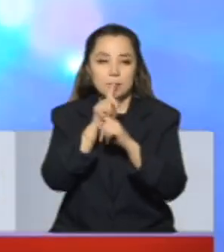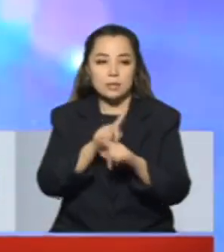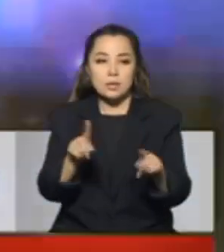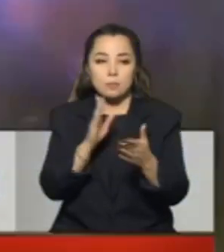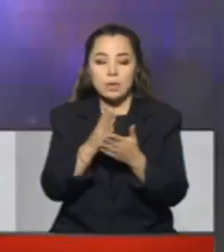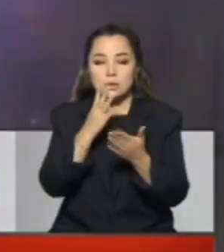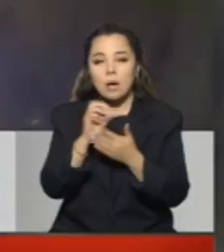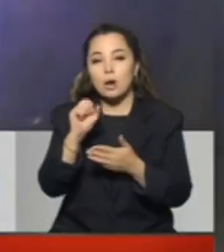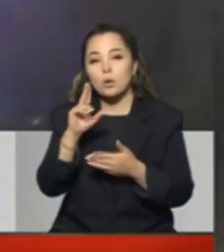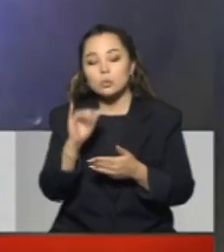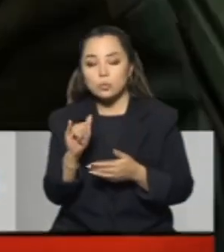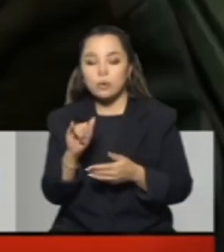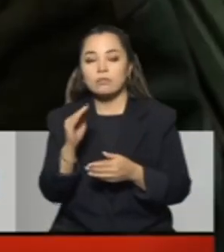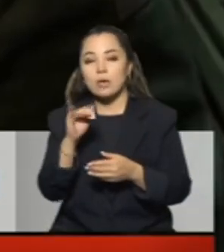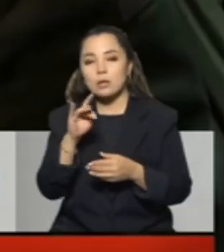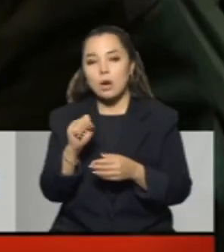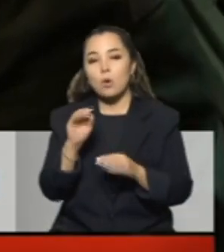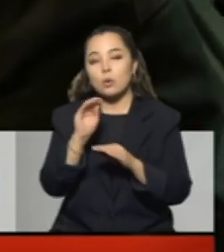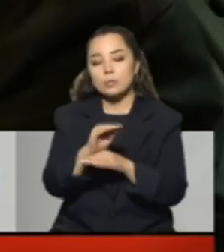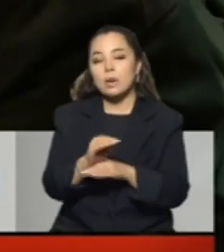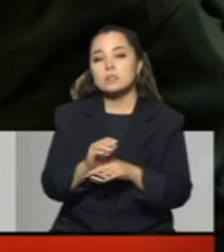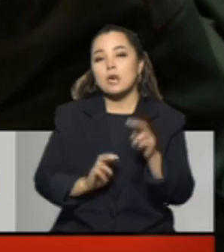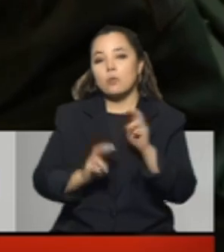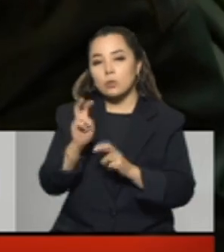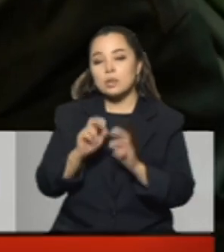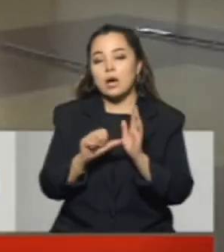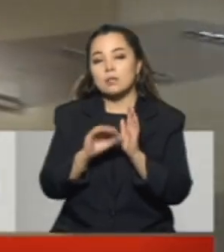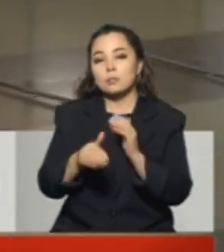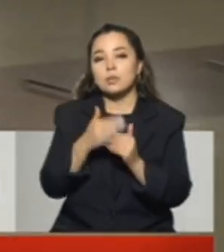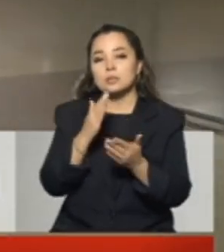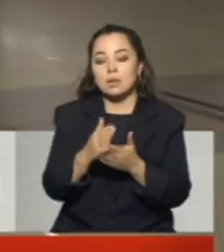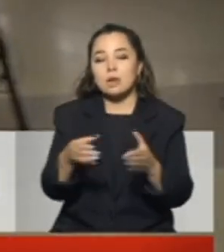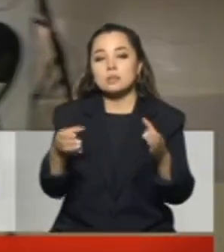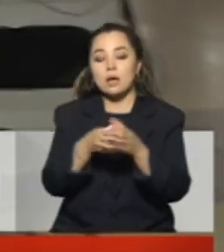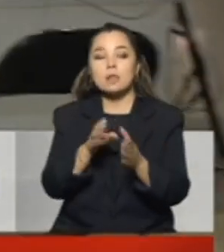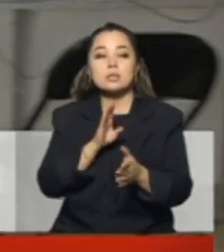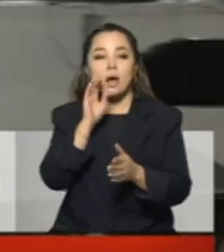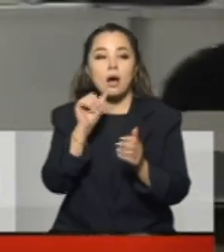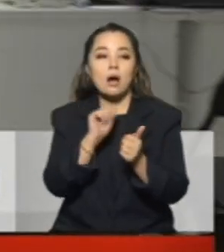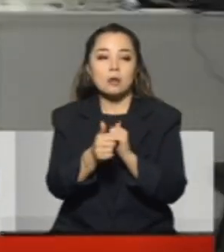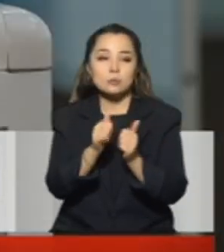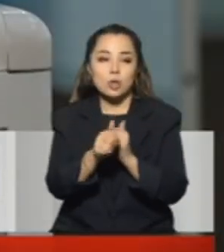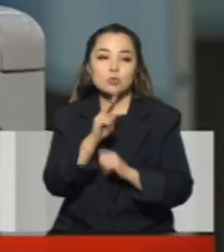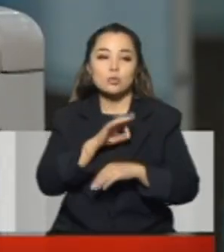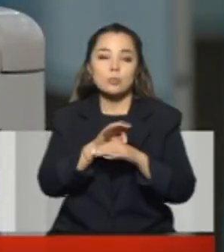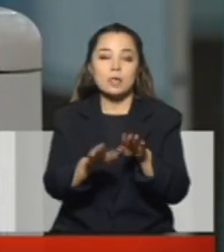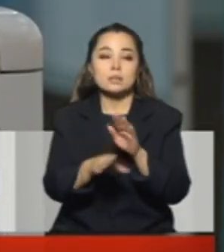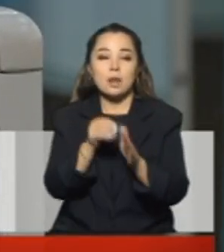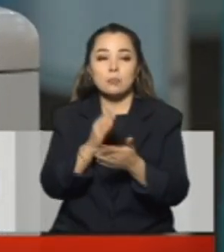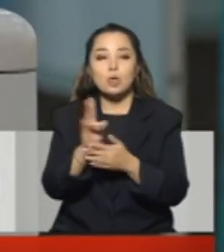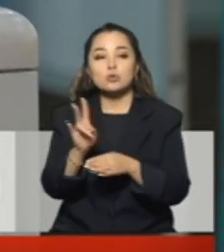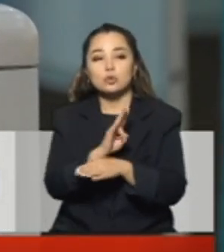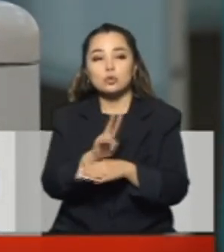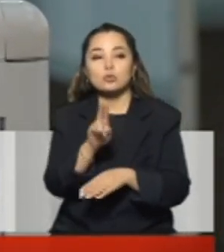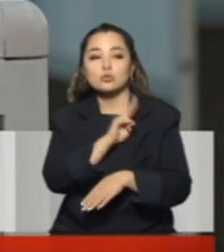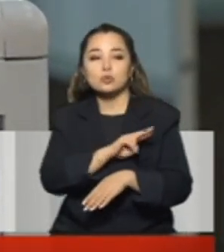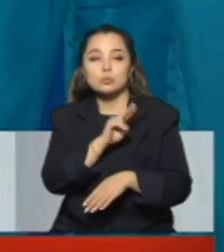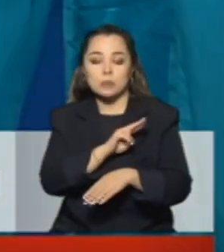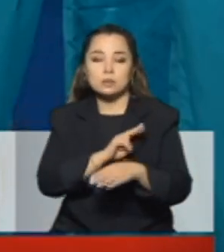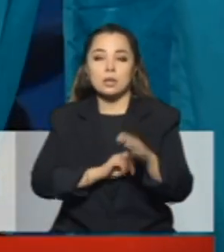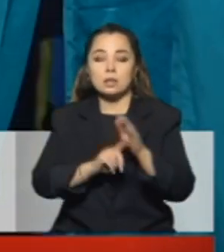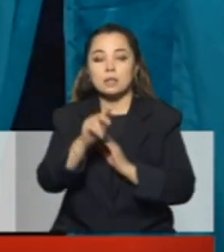Ақсу ферроқорытпа зауытындағы 6000-нан аса жұмысшының дені таңғы ауысымға дейін таңдау жасады. Ал түнгі жұмыстан шыққан